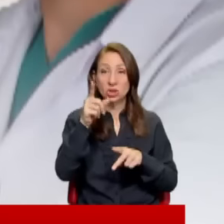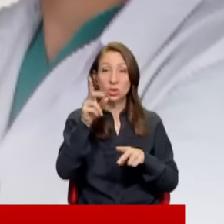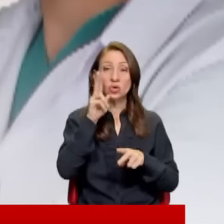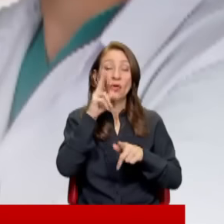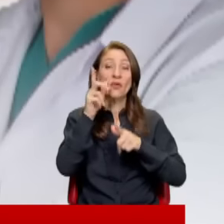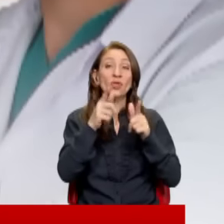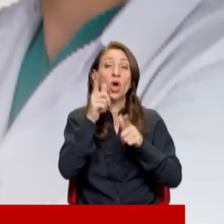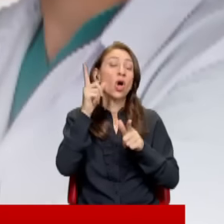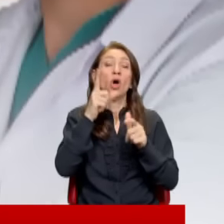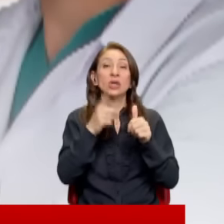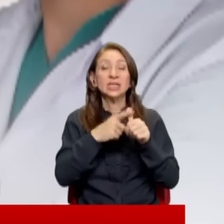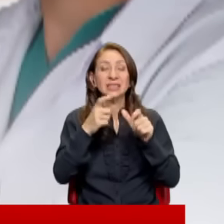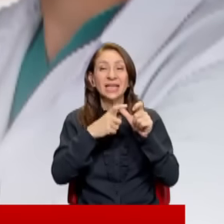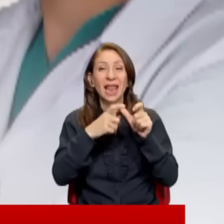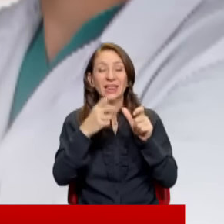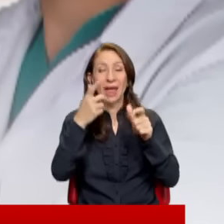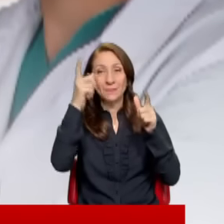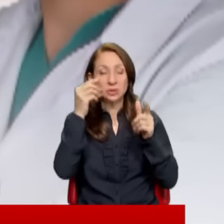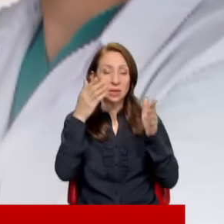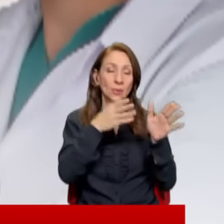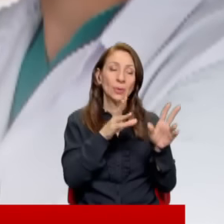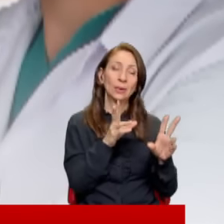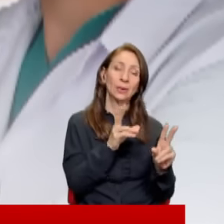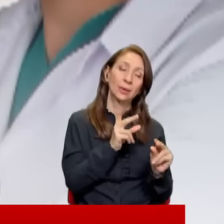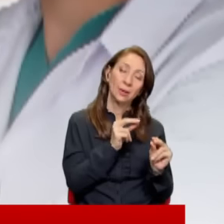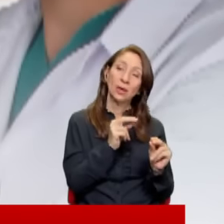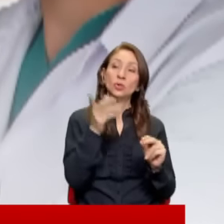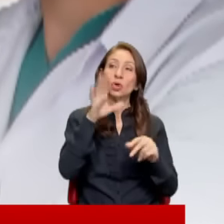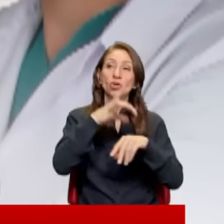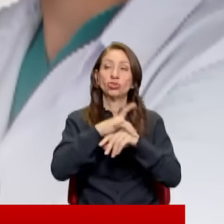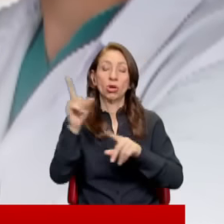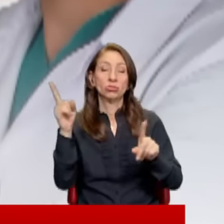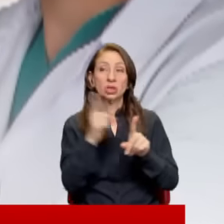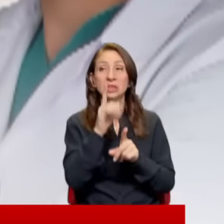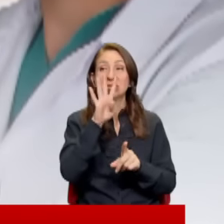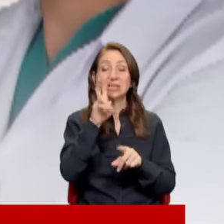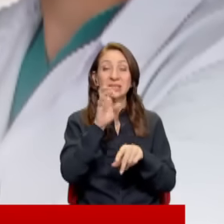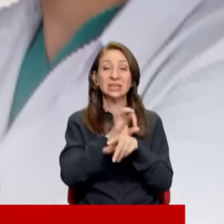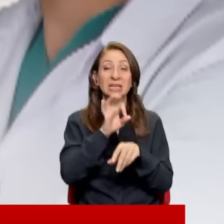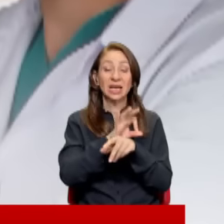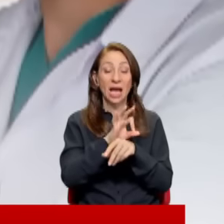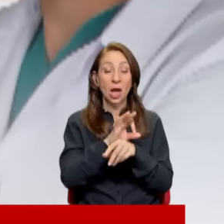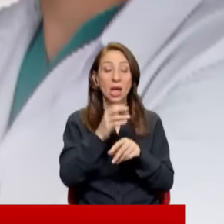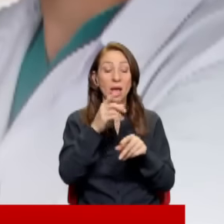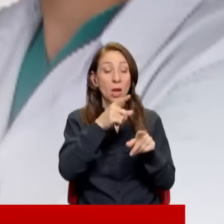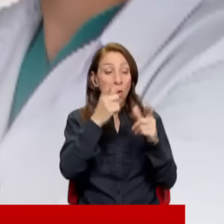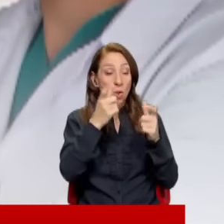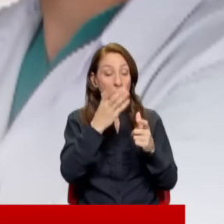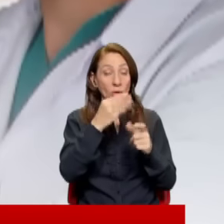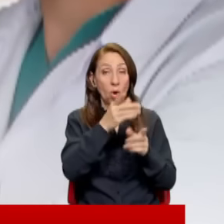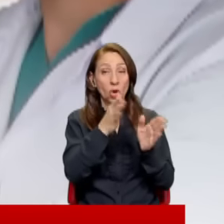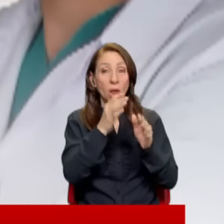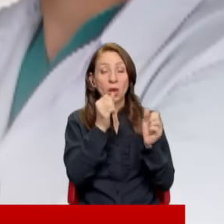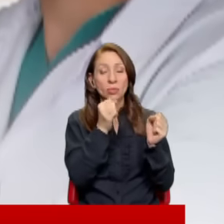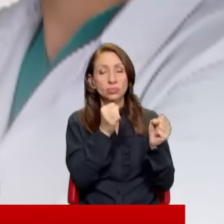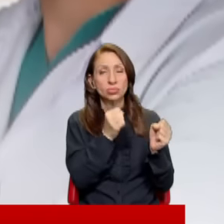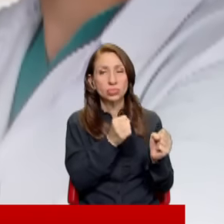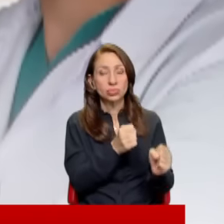görüntüleri önce Selen hemşire giriyor odaya sonra Doktor Fatih A 48 dakika Selen'in ölü bulunduğu o odada